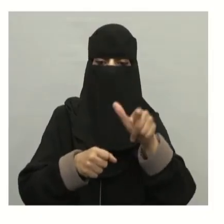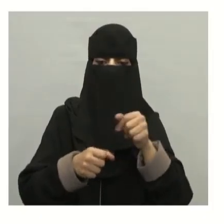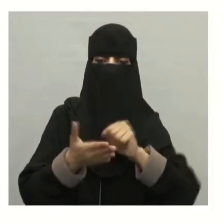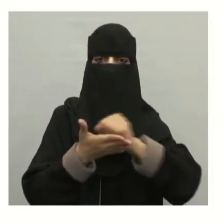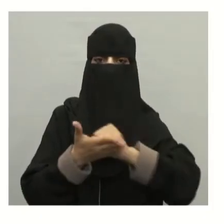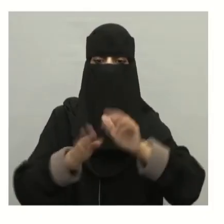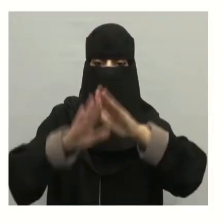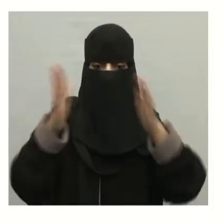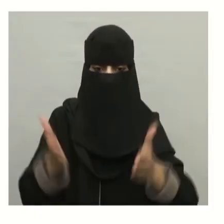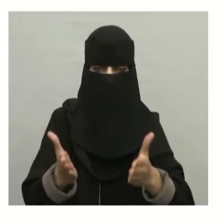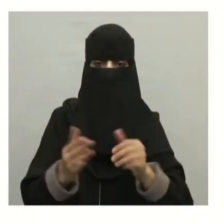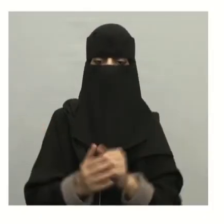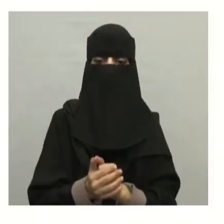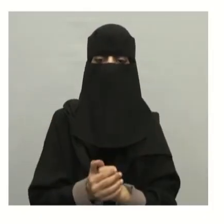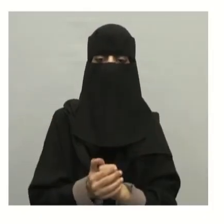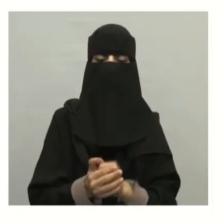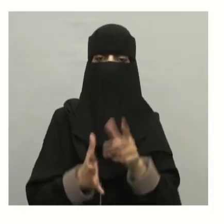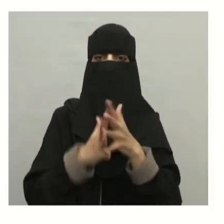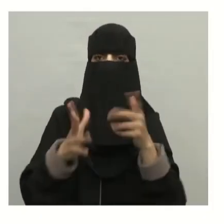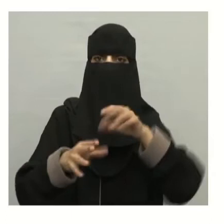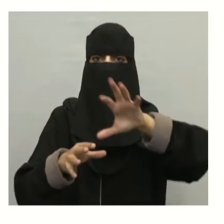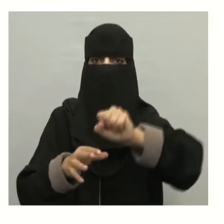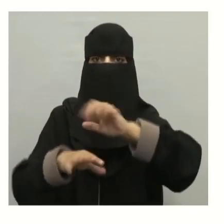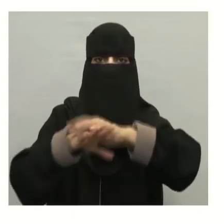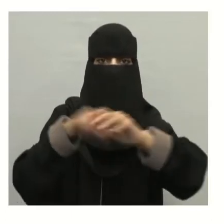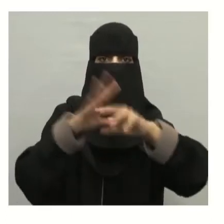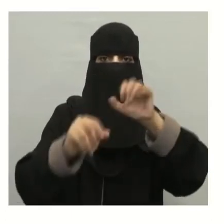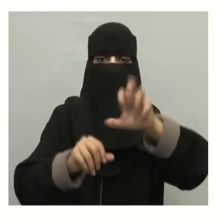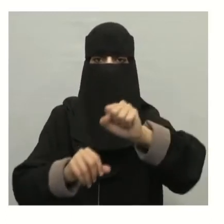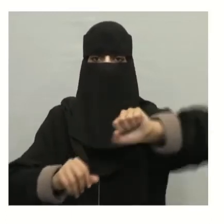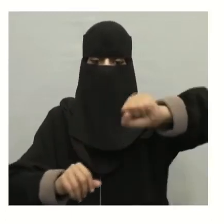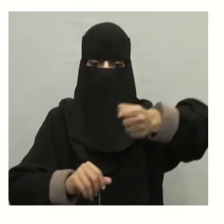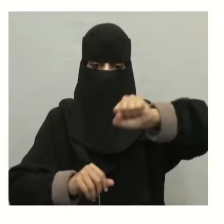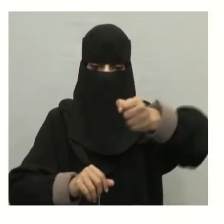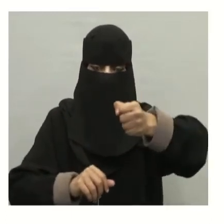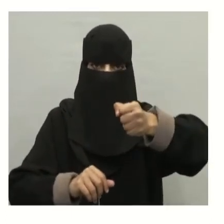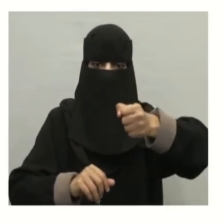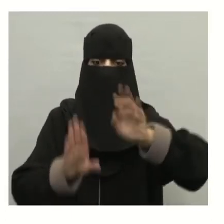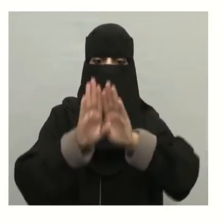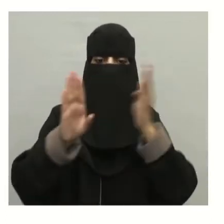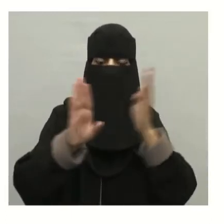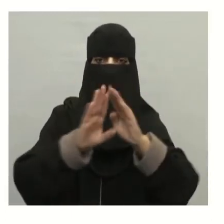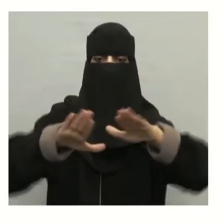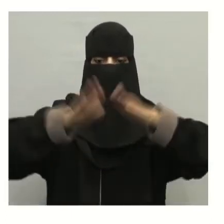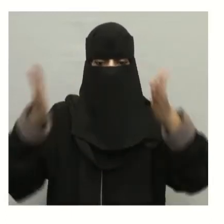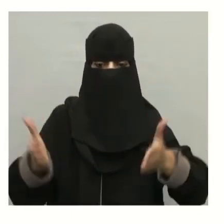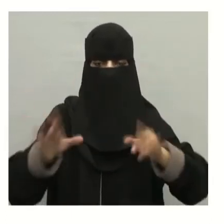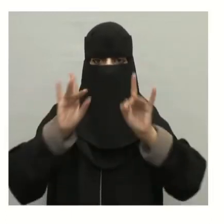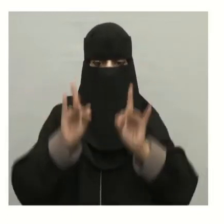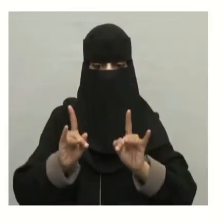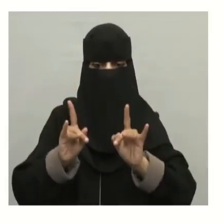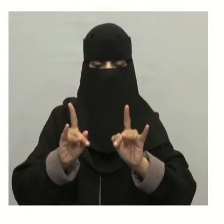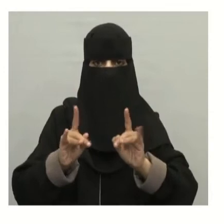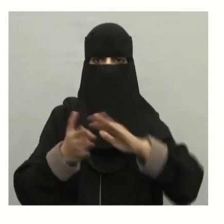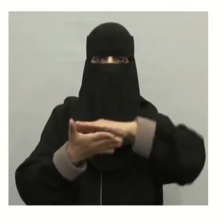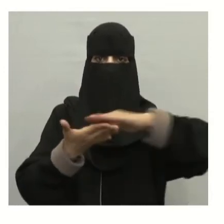تنظيف وتعقيم الأسطح التي يكثر لمسها، مثل مقابض الأبواب لدينا، الطاولات، الكراسي،